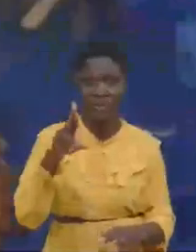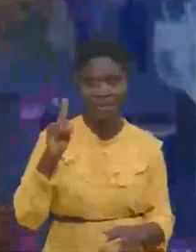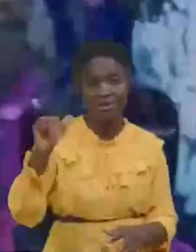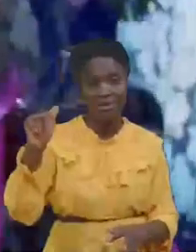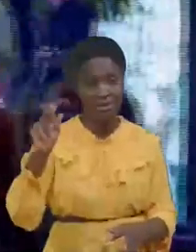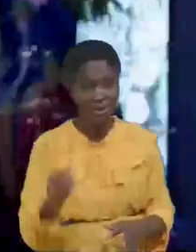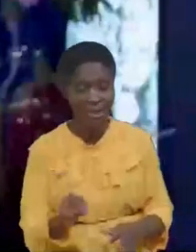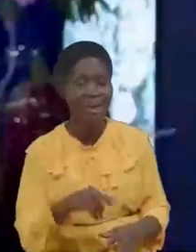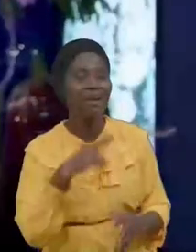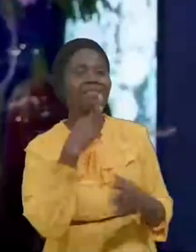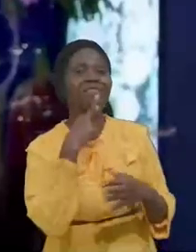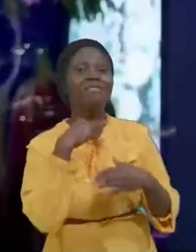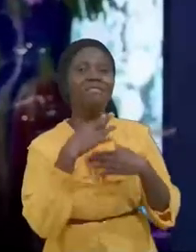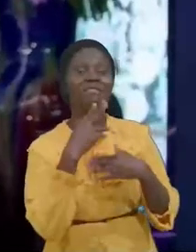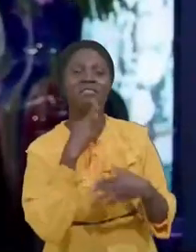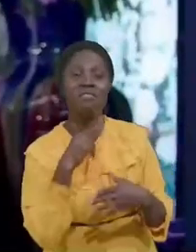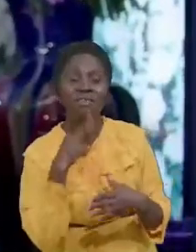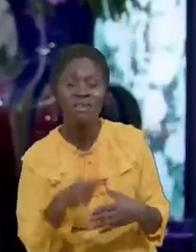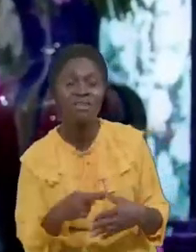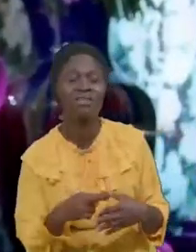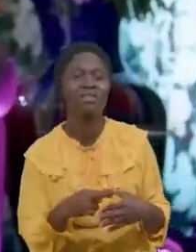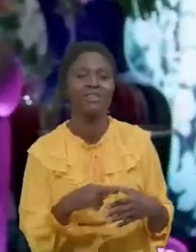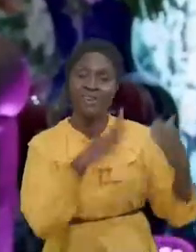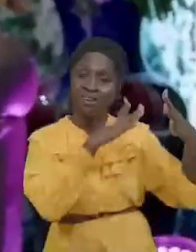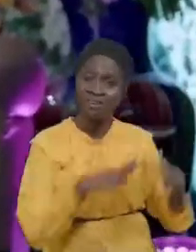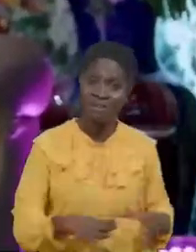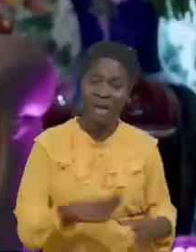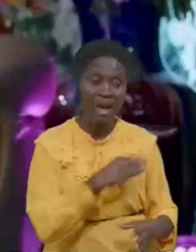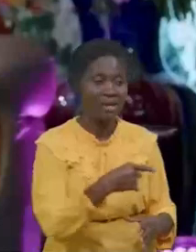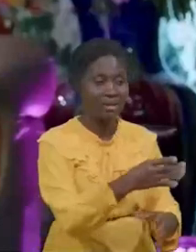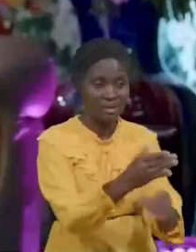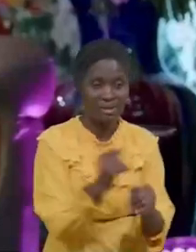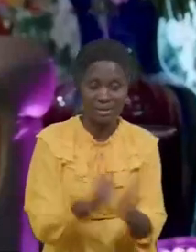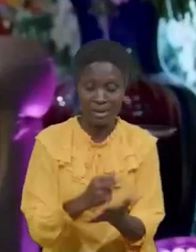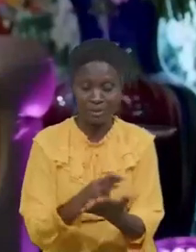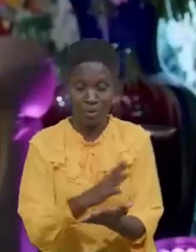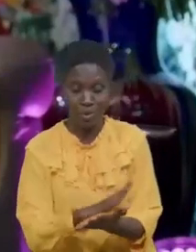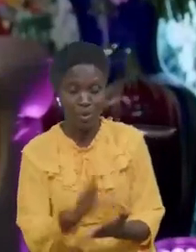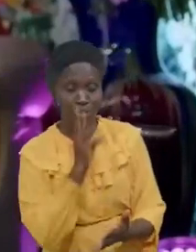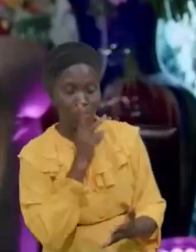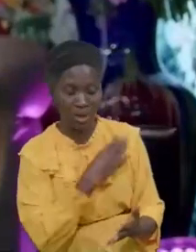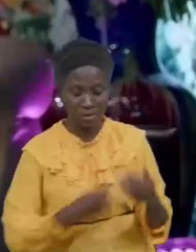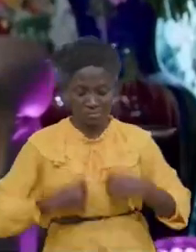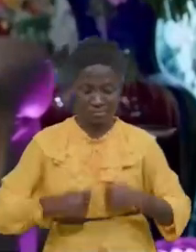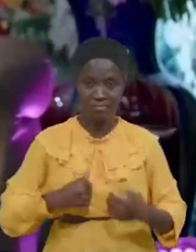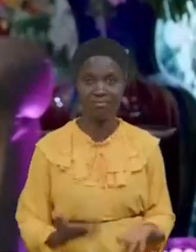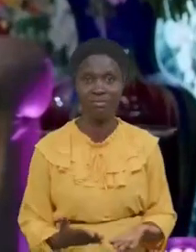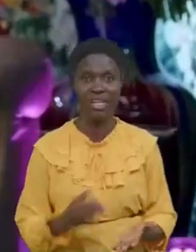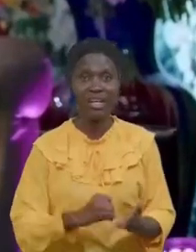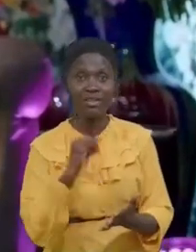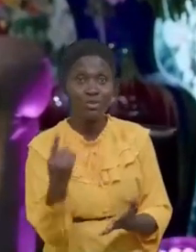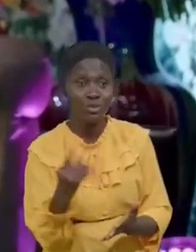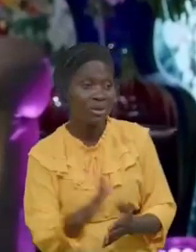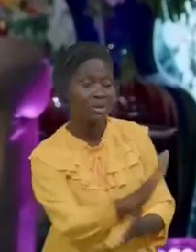de l'eau bénite, et ils ont pris l'eau bénite du fleuve là et se sont baignés.